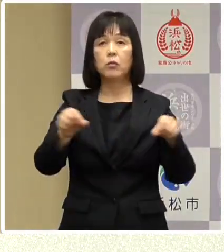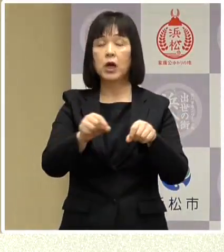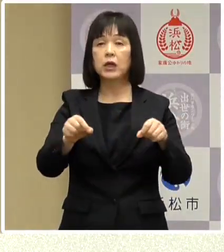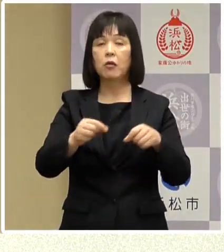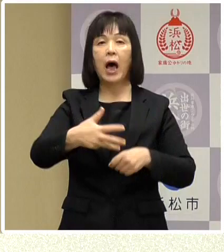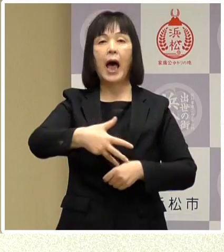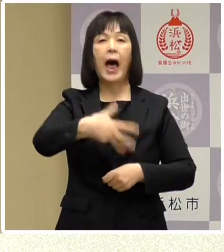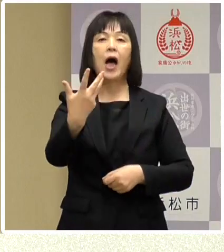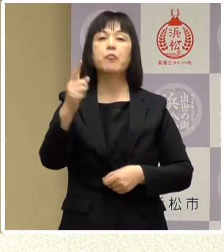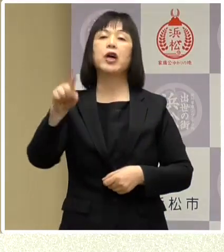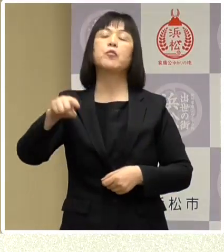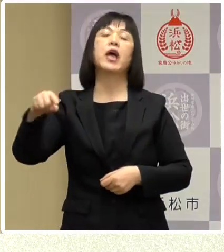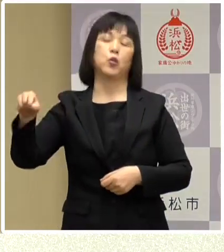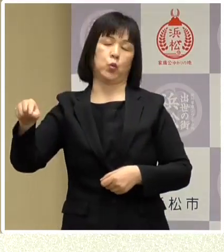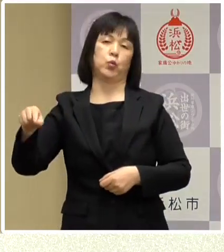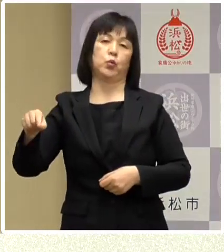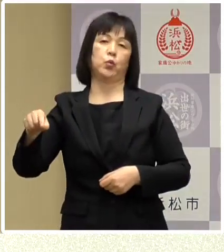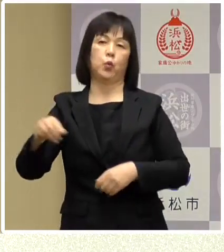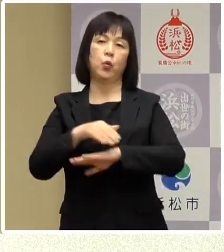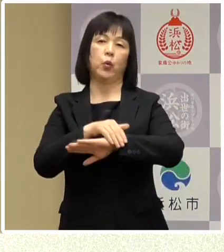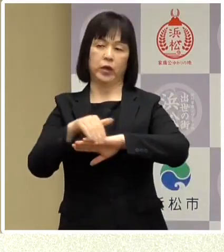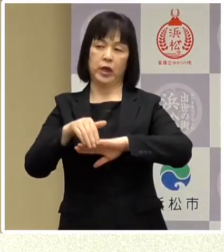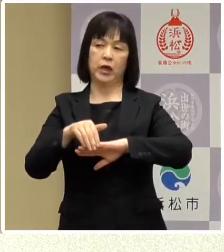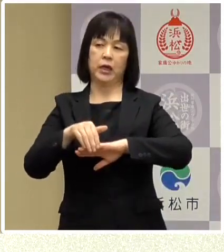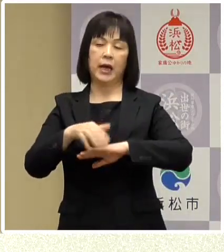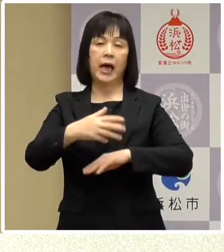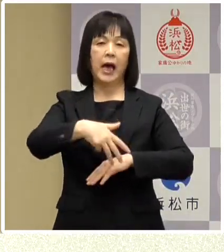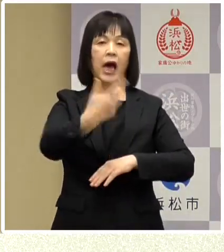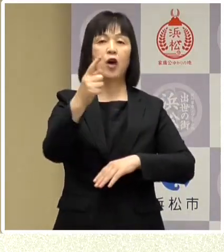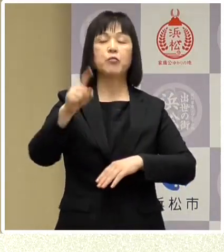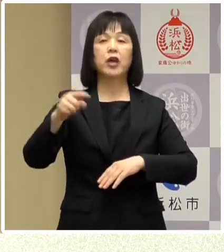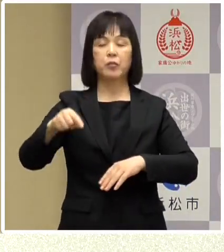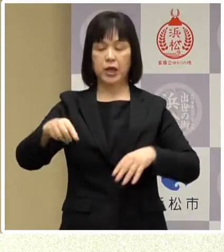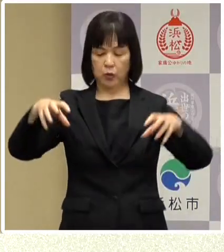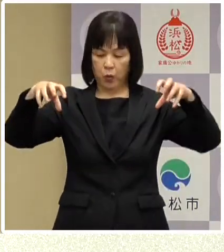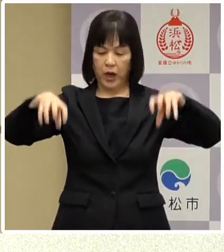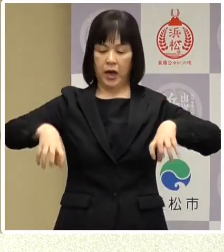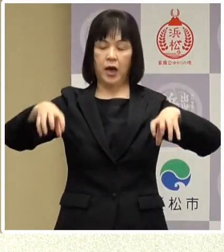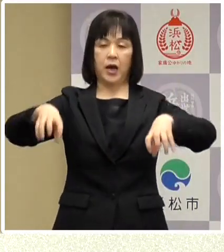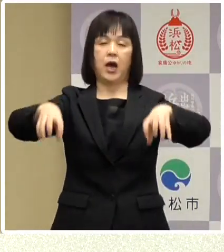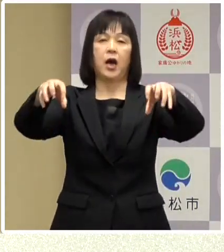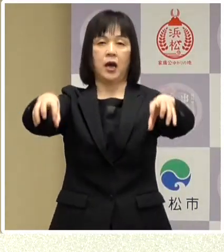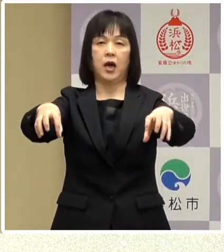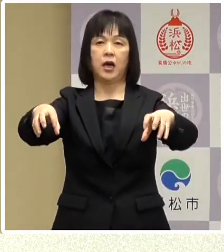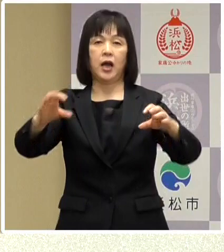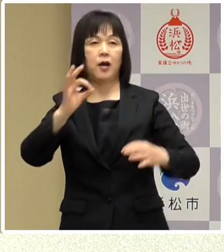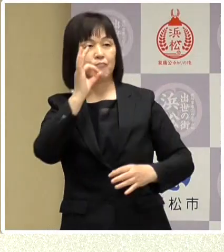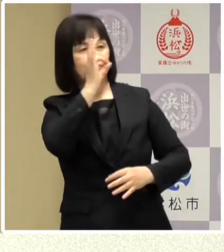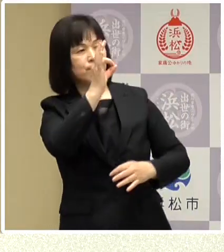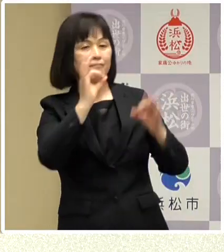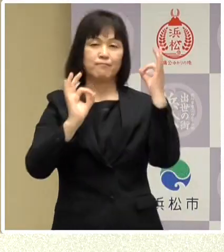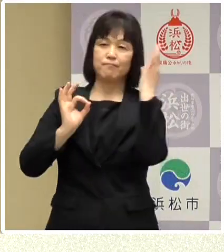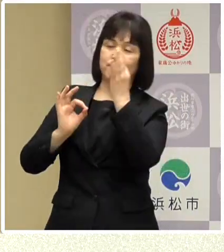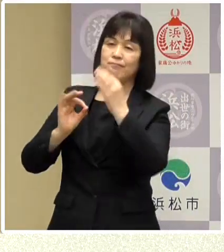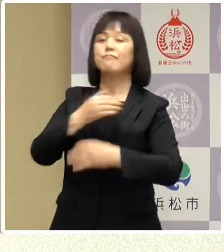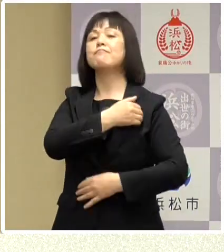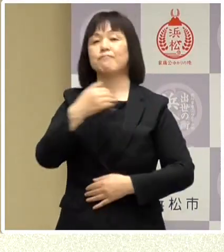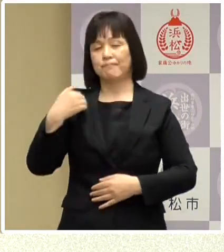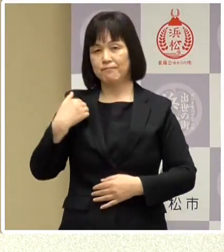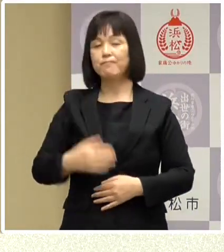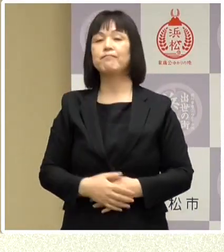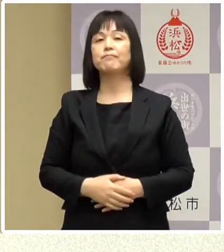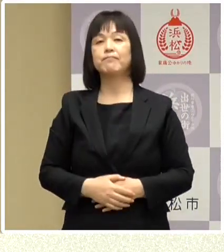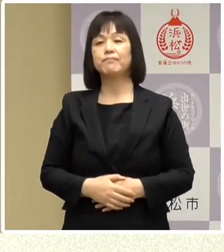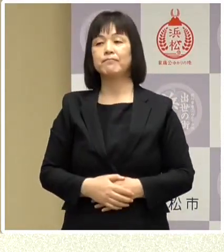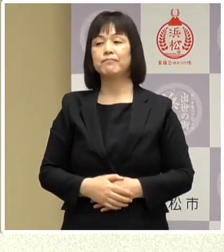ートル程度。 800メートル。 はい。 この800メートルは基本的に両サイドから見られるようになる。 はいはい、そうですね。